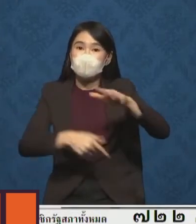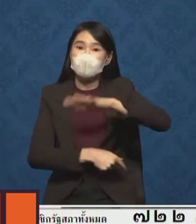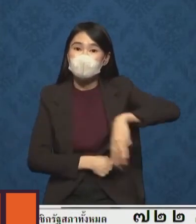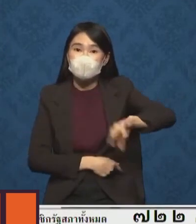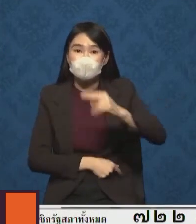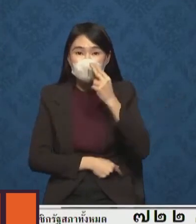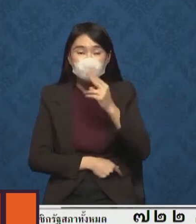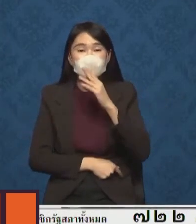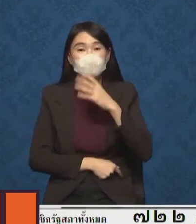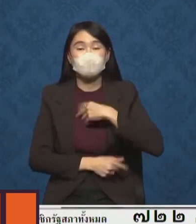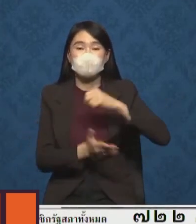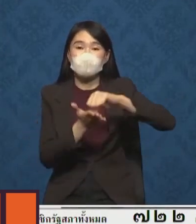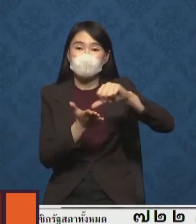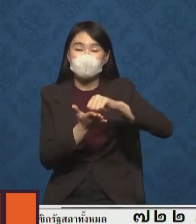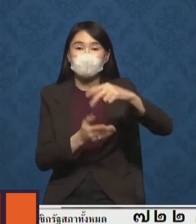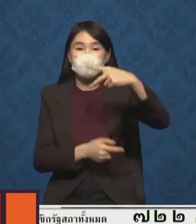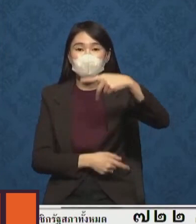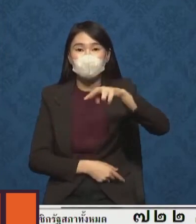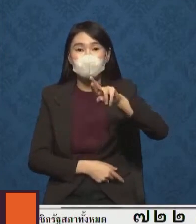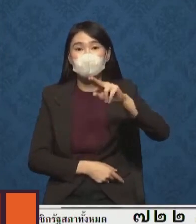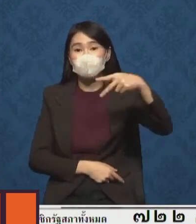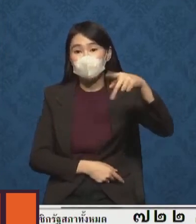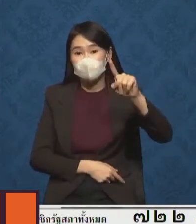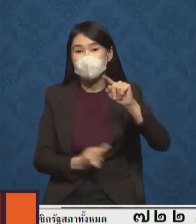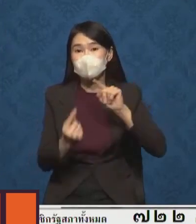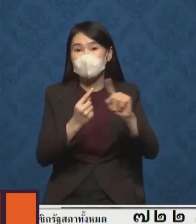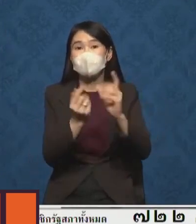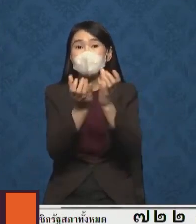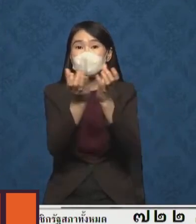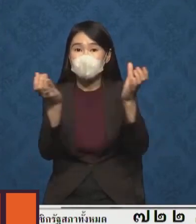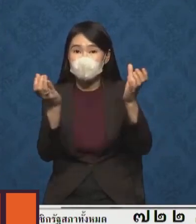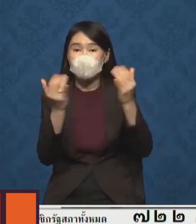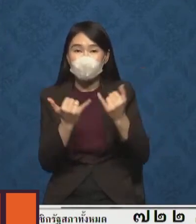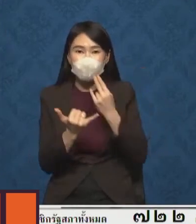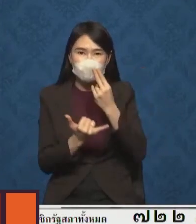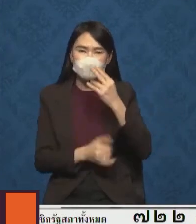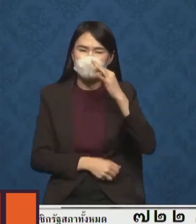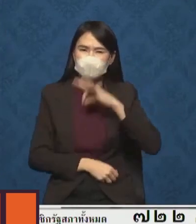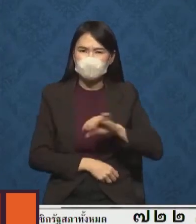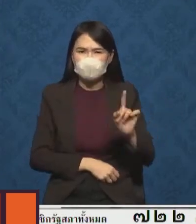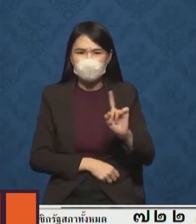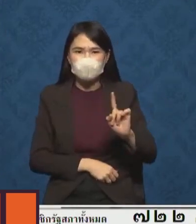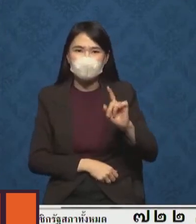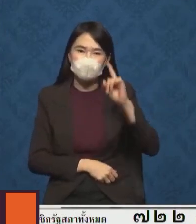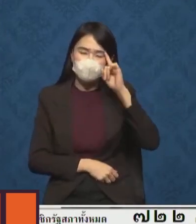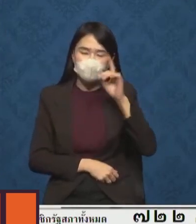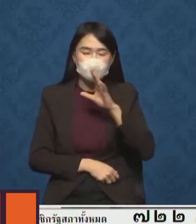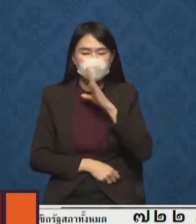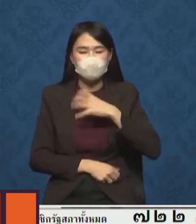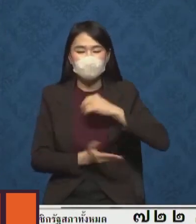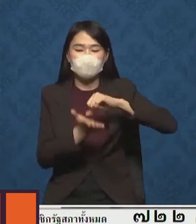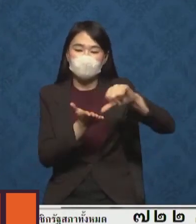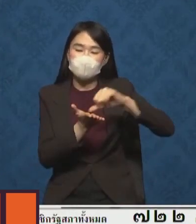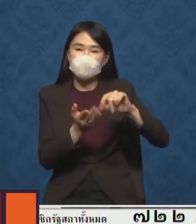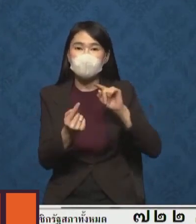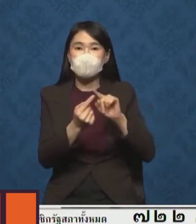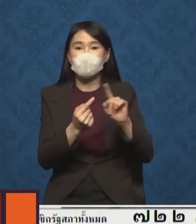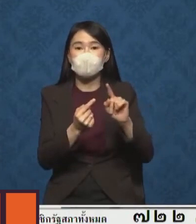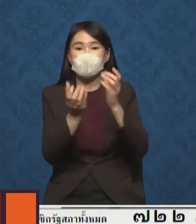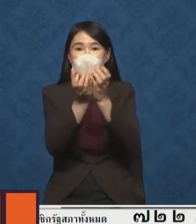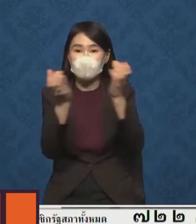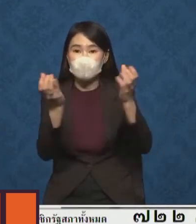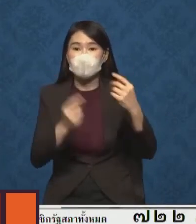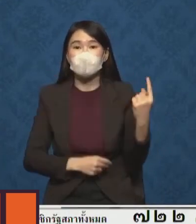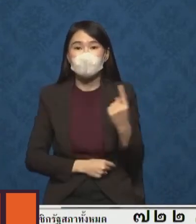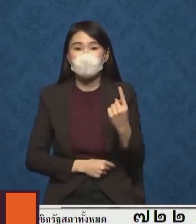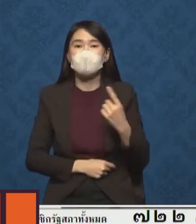ในการเข้ามาแก้ร่างพระหหยัดประกอบรัฐธรรมนลนั้นเขาไม่ได้แก้เพราะมีการแ้ไขรัฐธรรนูลอย่างเด